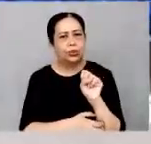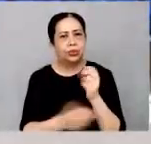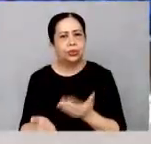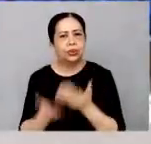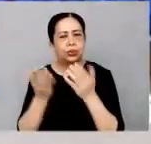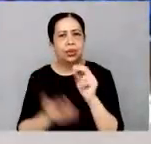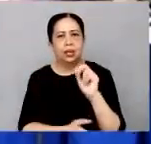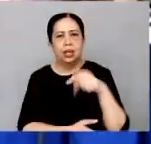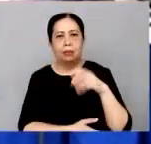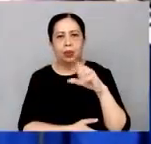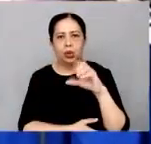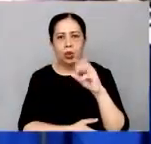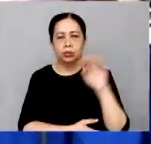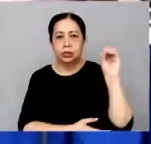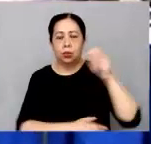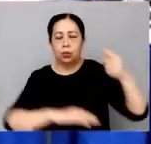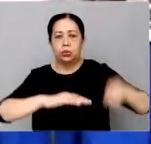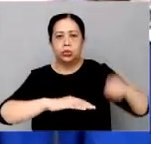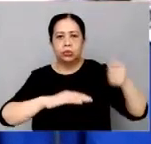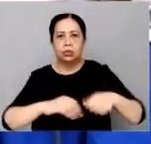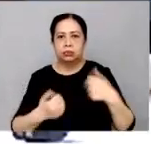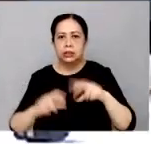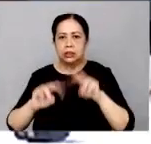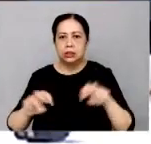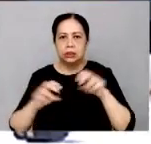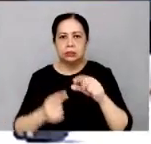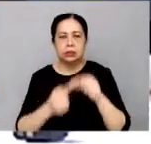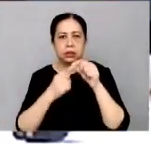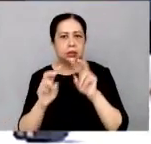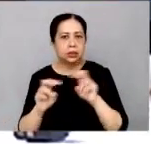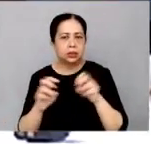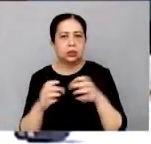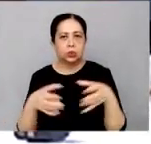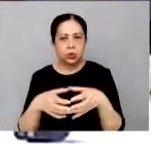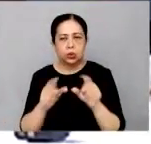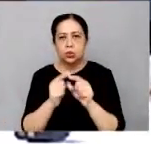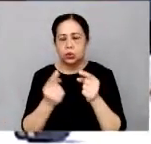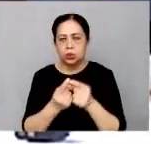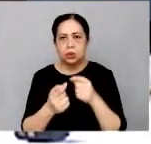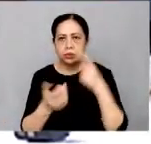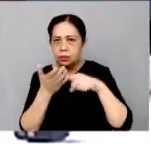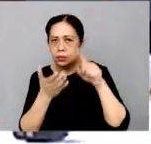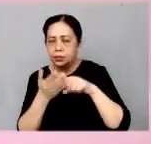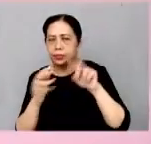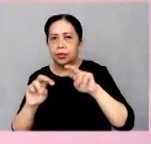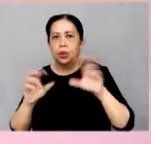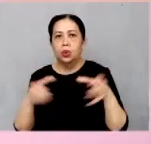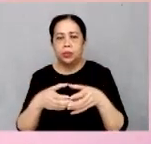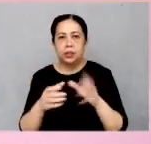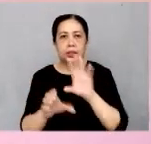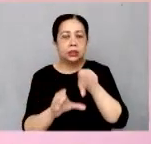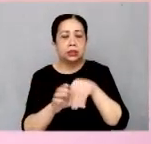sa Ombudsman ang mga reklamo kasunod ng investigasyon ng Special Investigation Task Group at Fact-Finding Committee. Dawit sa reklamo